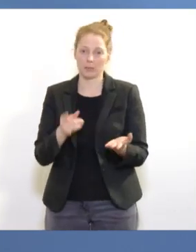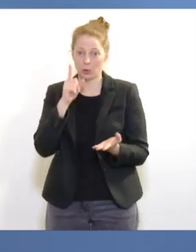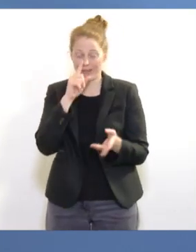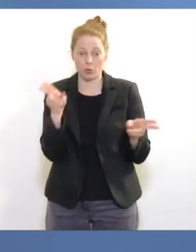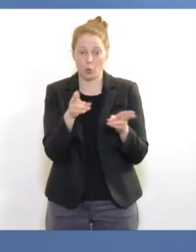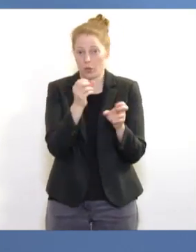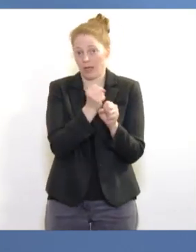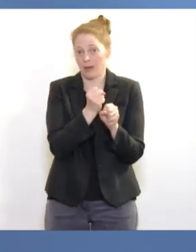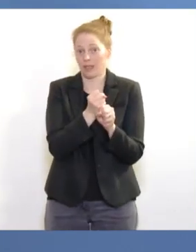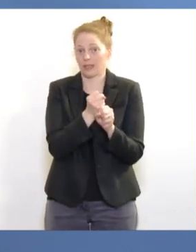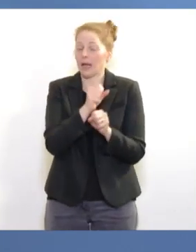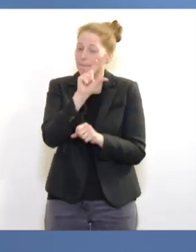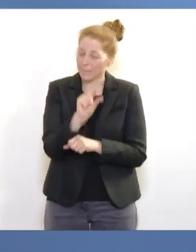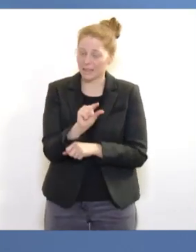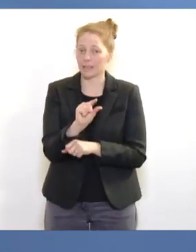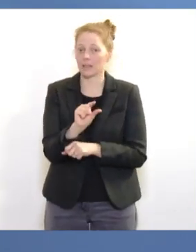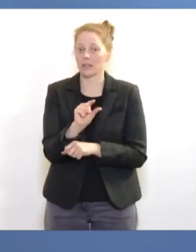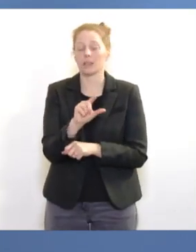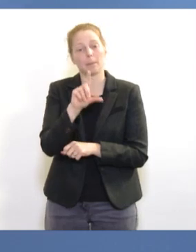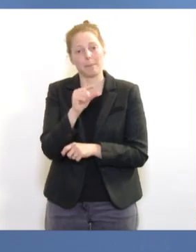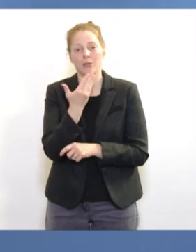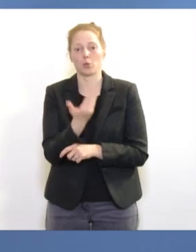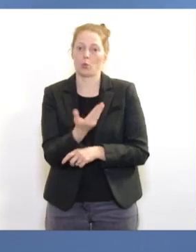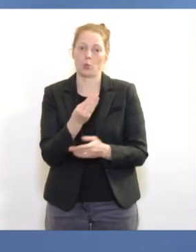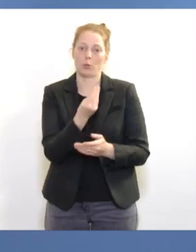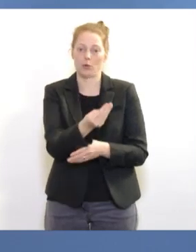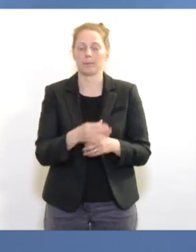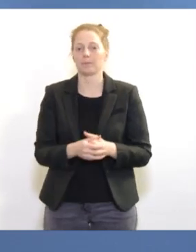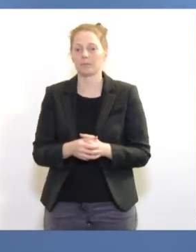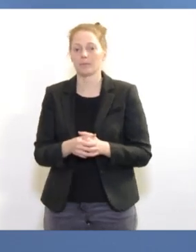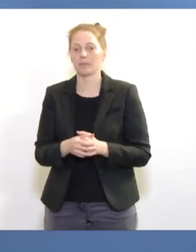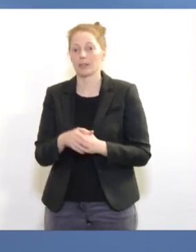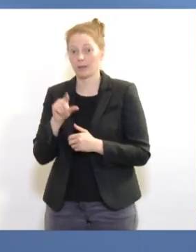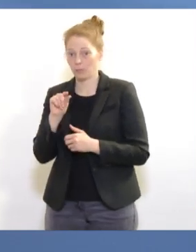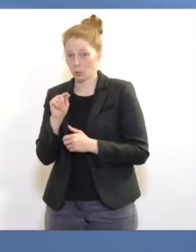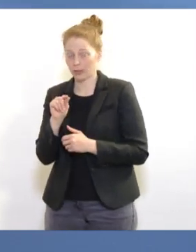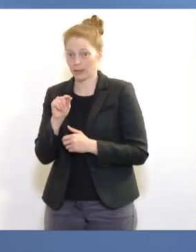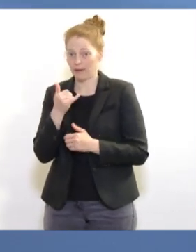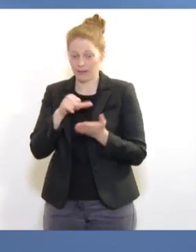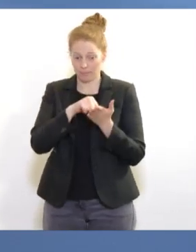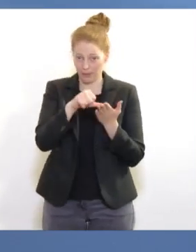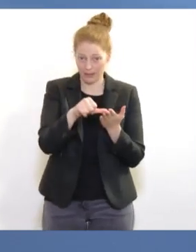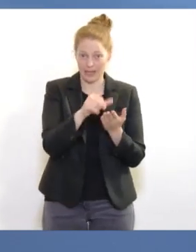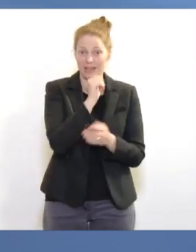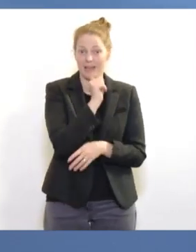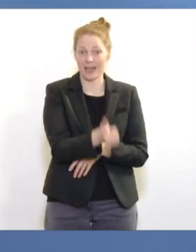heißt also, dass die Indemnitäten, die wir ausbezahlen, zwischen Minimum